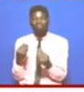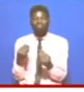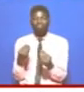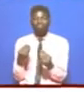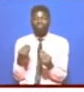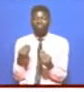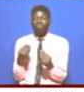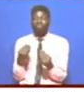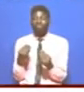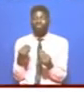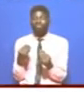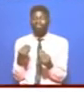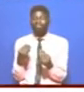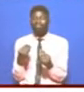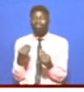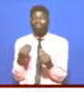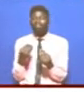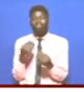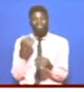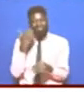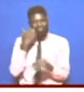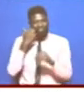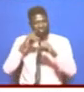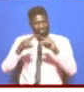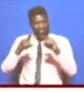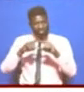shida mbalimbali za afya za wananchi wetu,